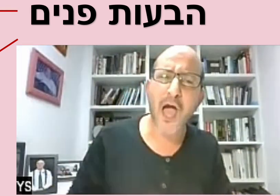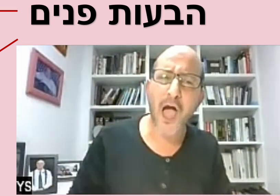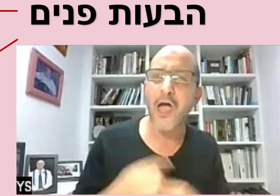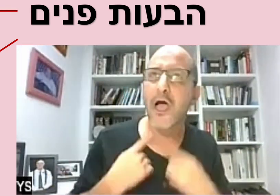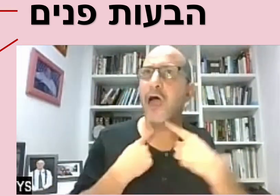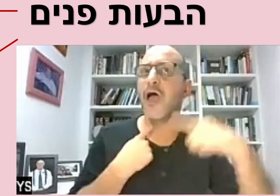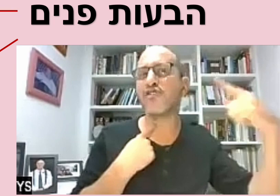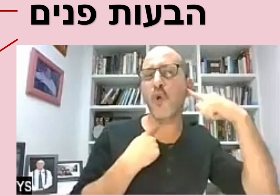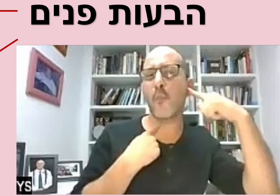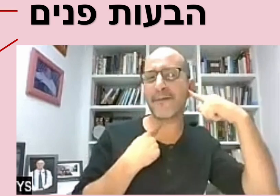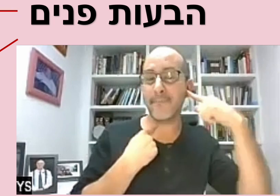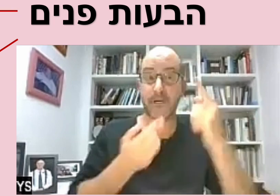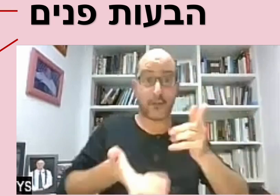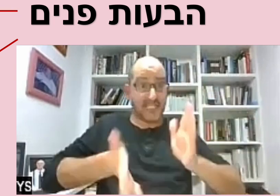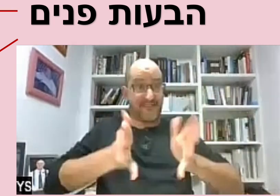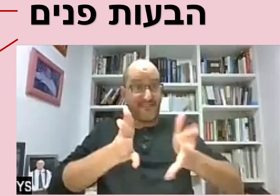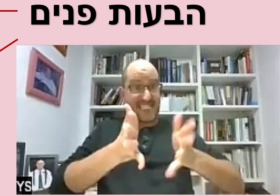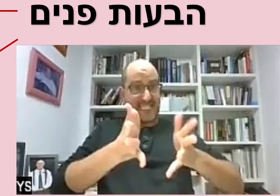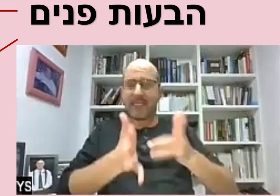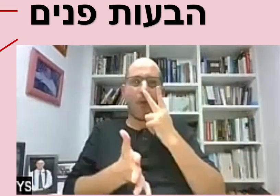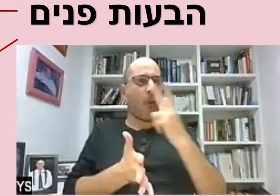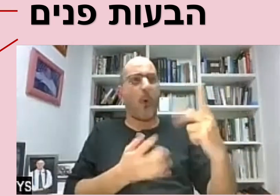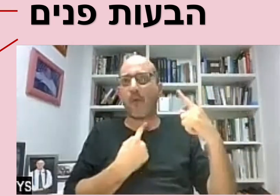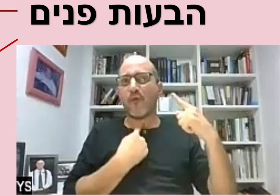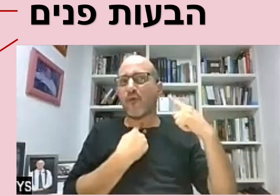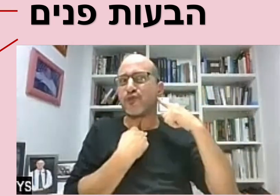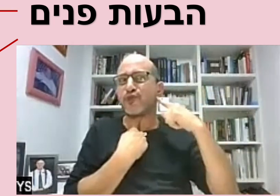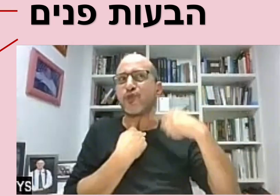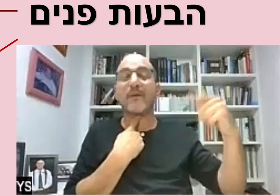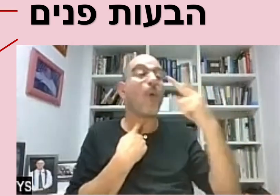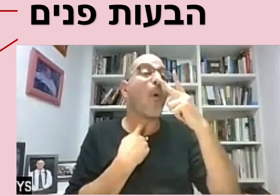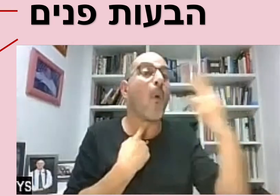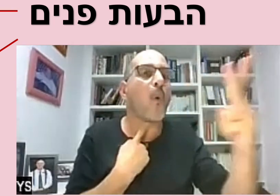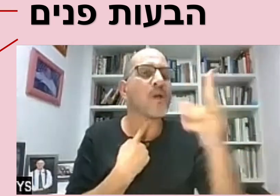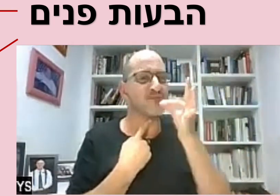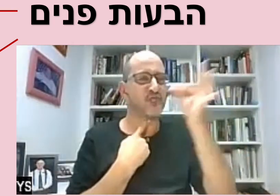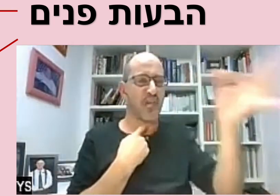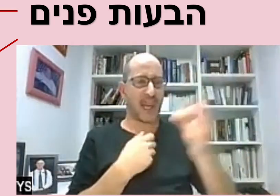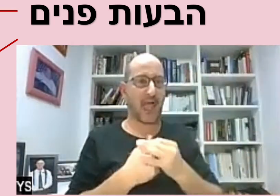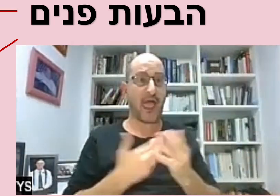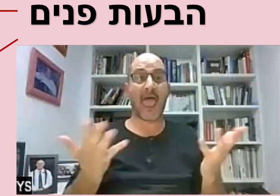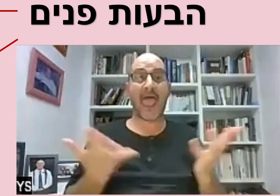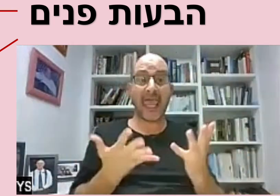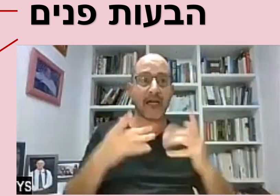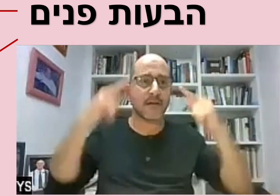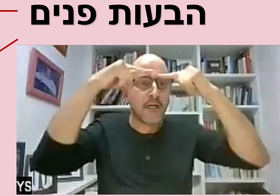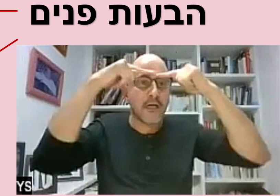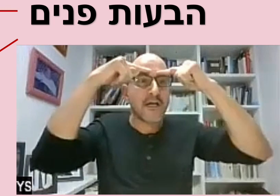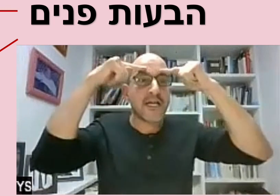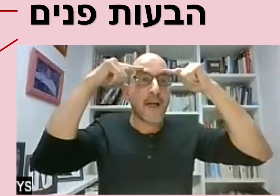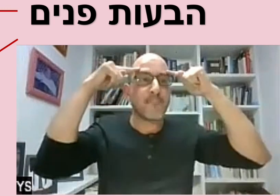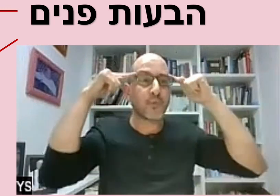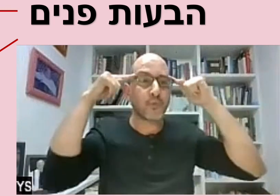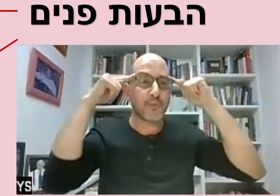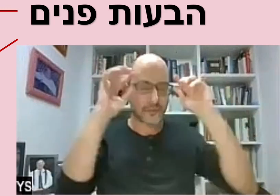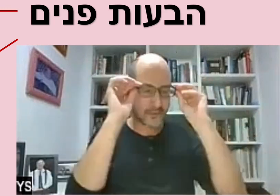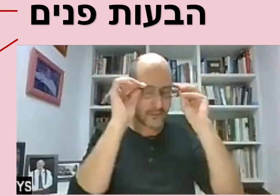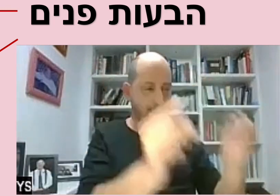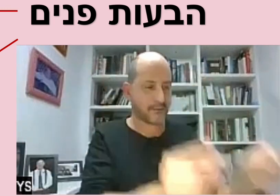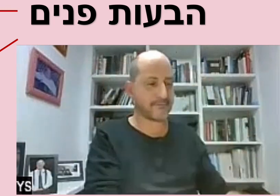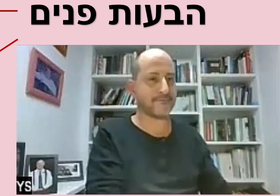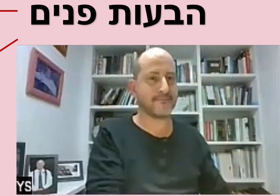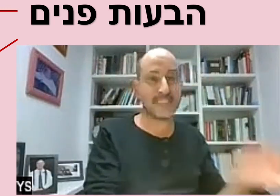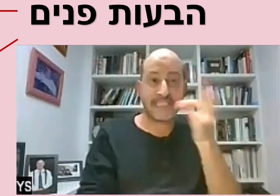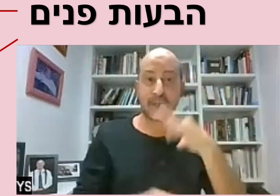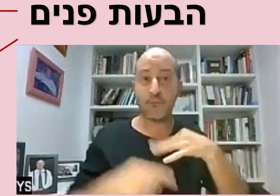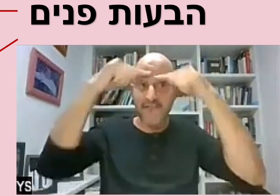אתה? שומעים שזה צליל של שאלה. בשפת הסימנים לא, אי אפשר לדעת, צריך לראות שזו שאלה. אז איך בעצם?